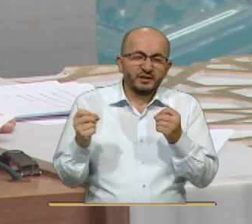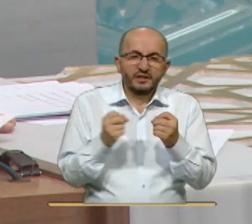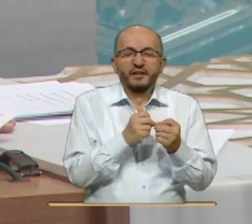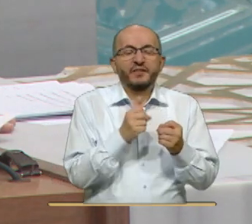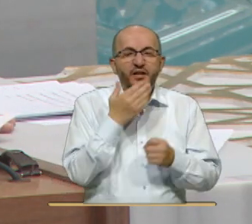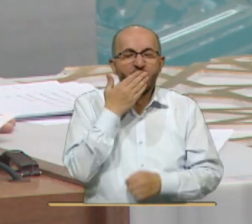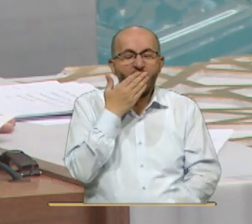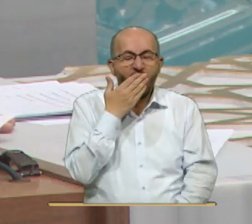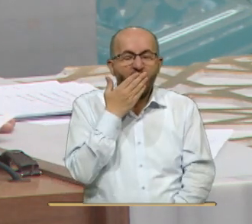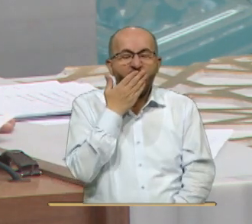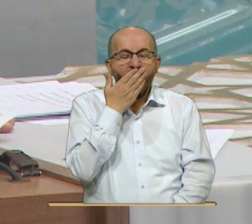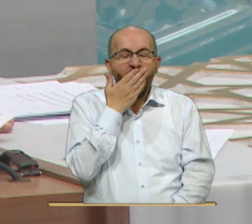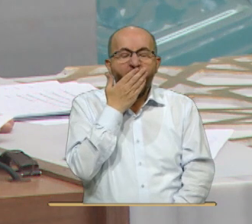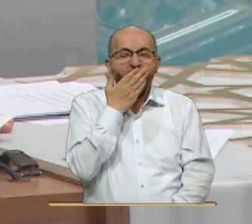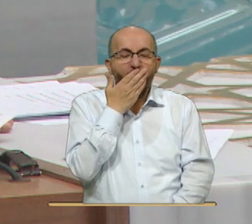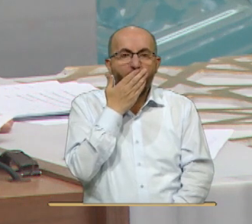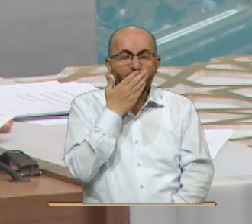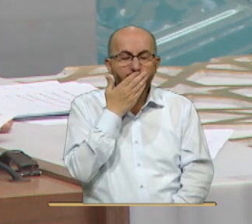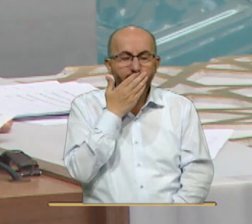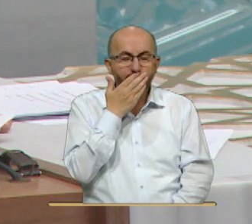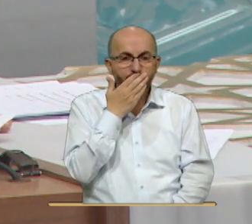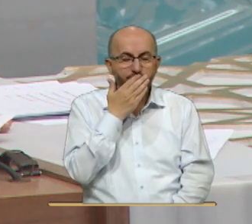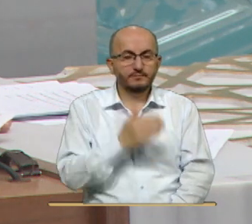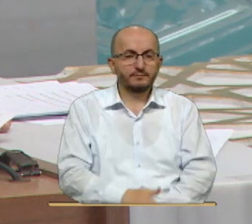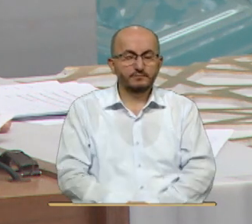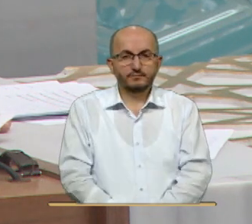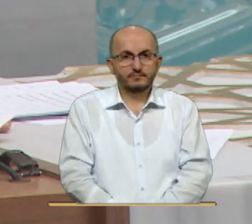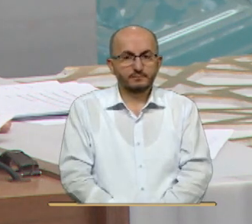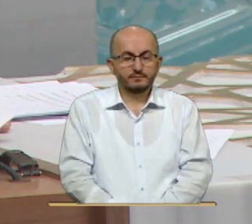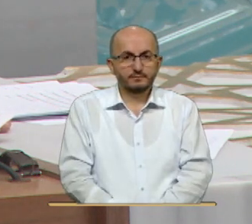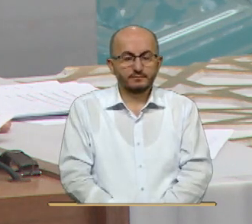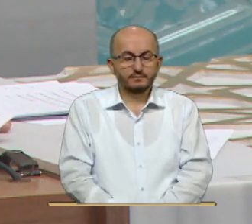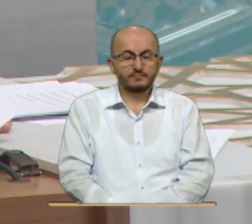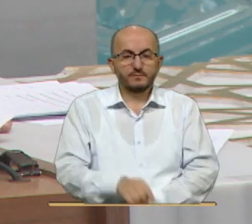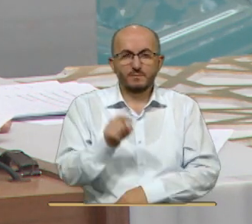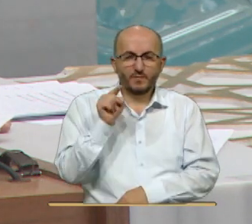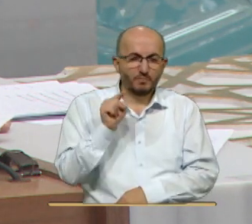çünkü. Zikir. Huzurdur. Evet. Ve bu